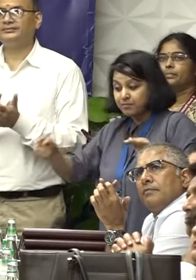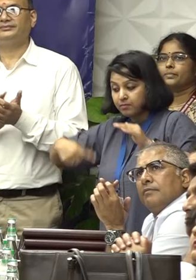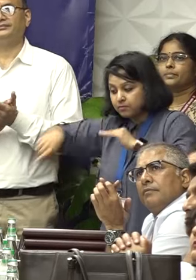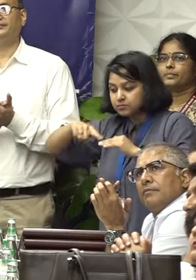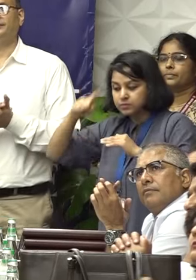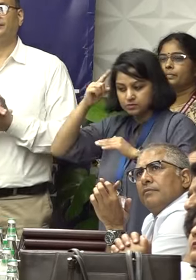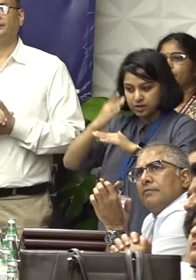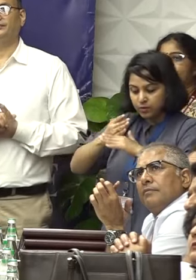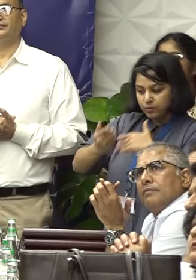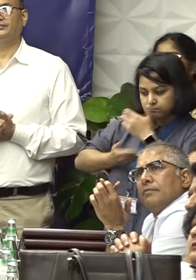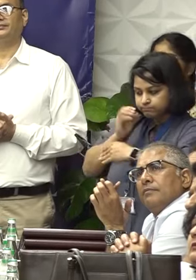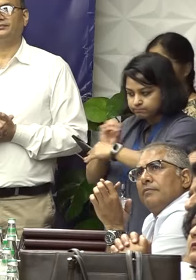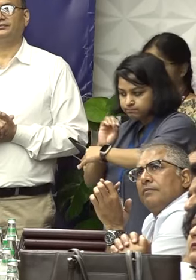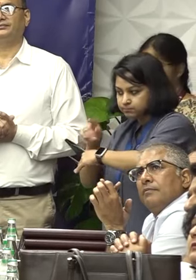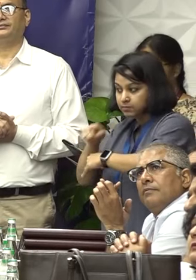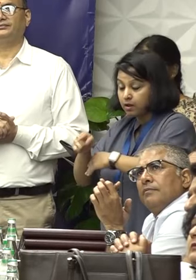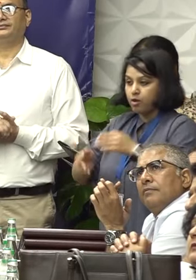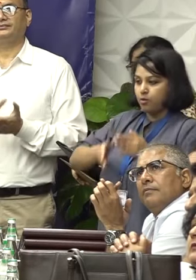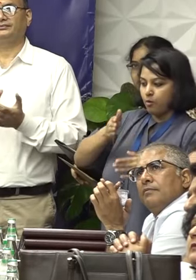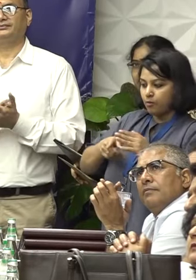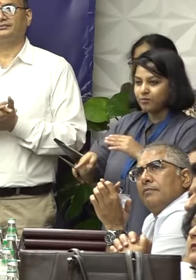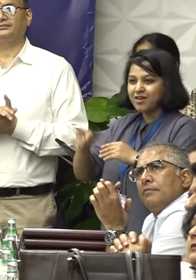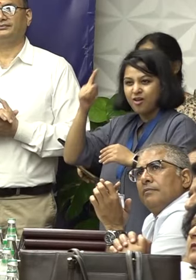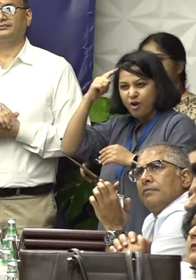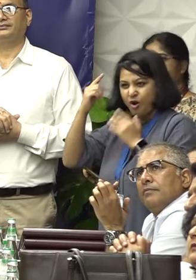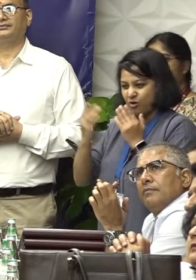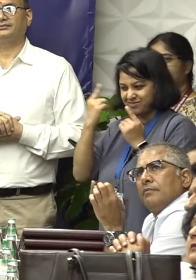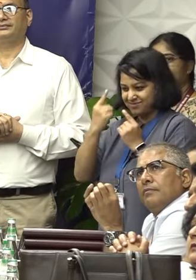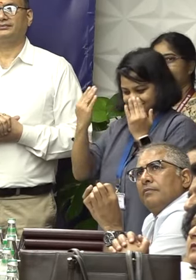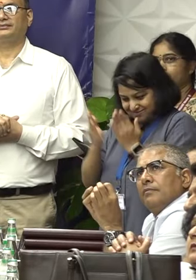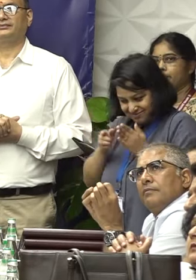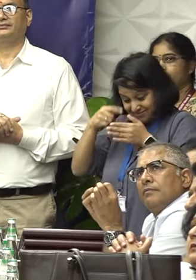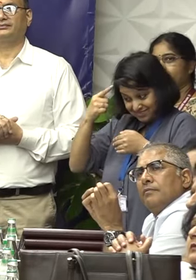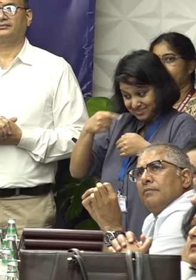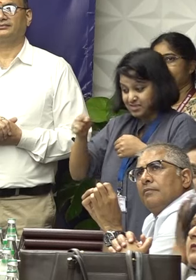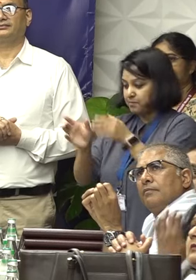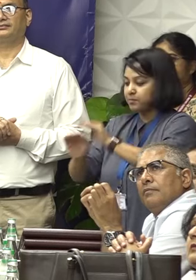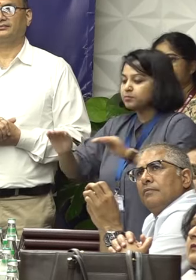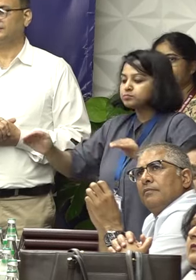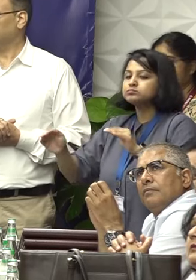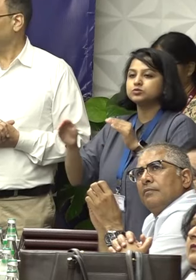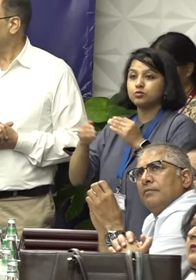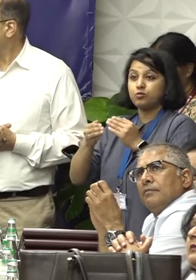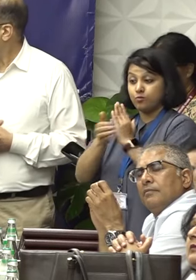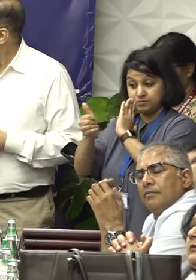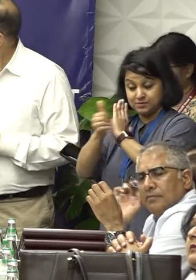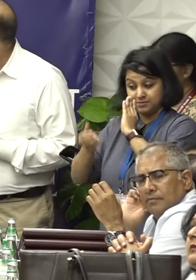शिक्षण, मेट्रॉनिक्स रोबोट संयंत्रण के माध्यम से ऑटिज्म के बच्चों के लिए अनुकरण कौशल प्रदान करना इनका ध्येय